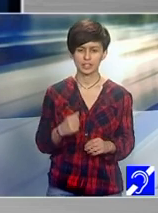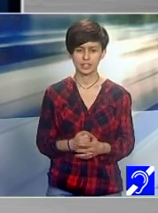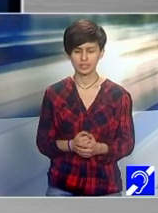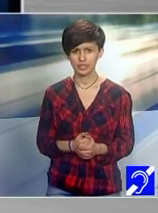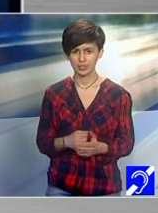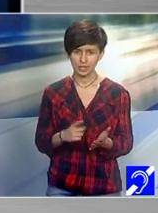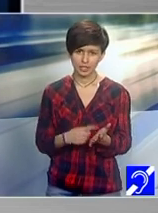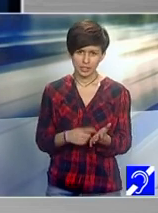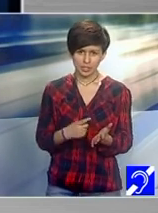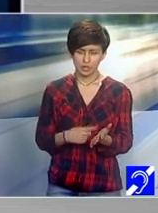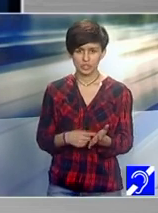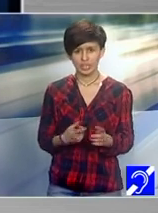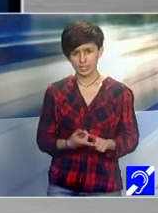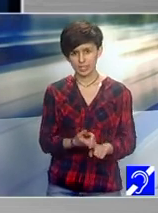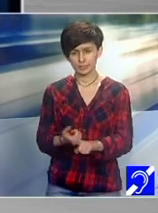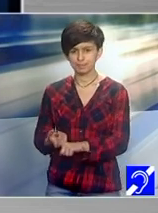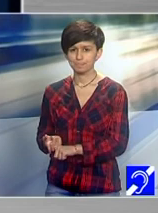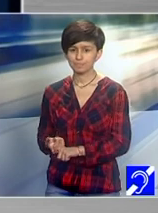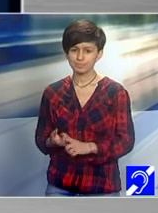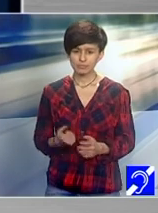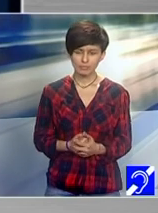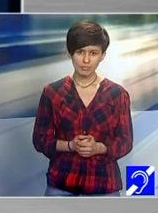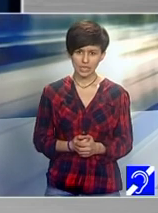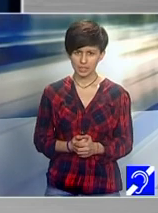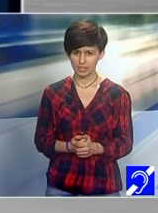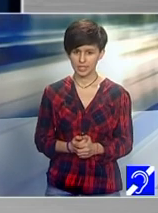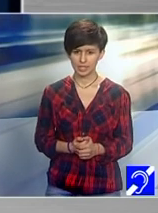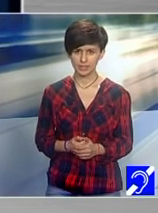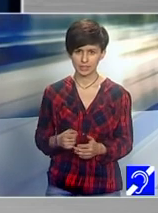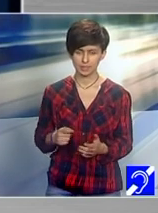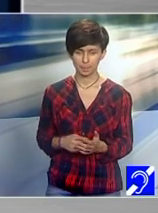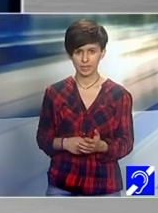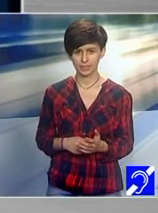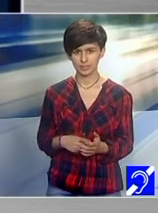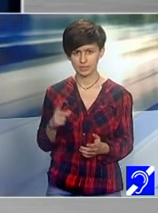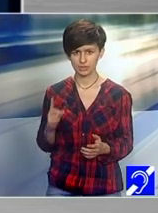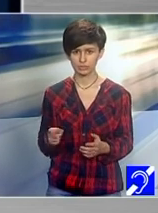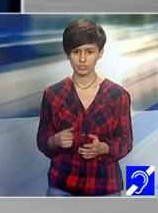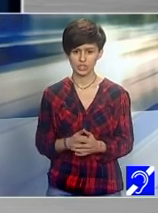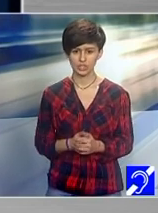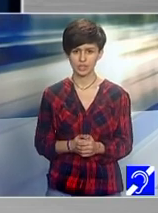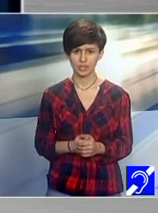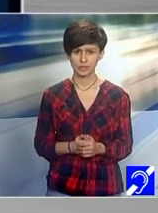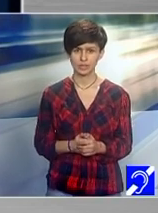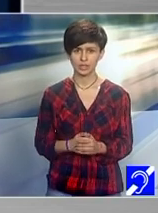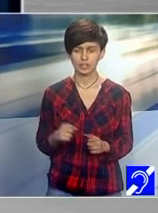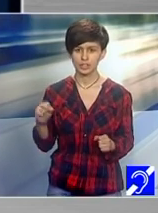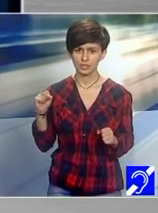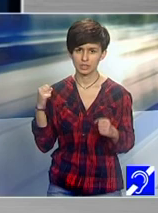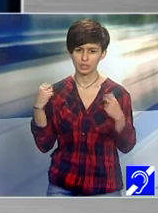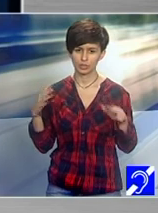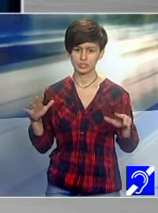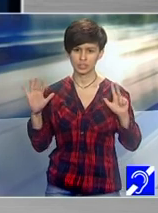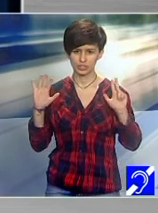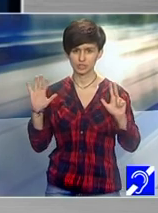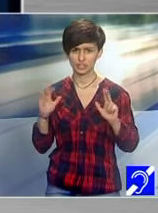noastră care se referă la directiva 88 din anul 2003 a Comisiei Europene. Ce spune acea directivă? Orice angajat după 24 de